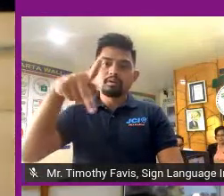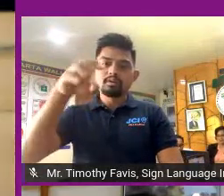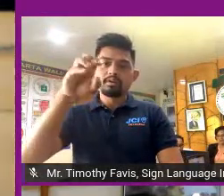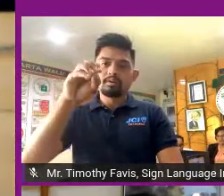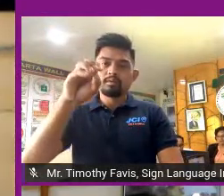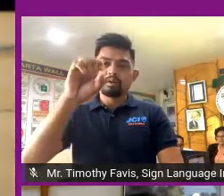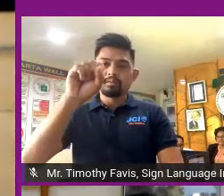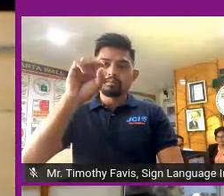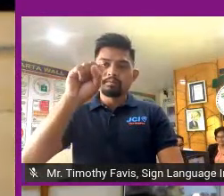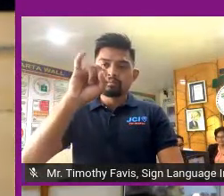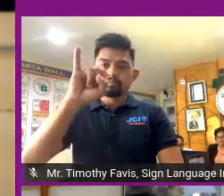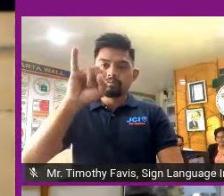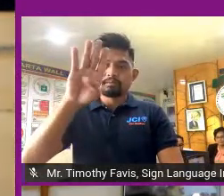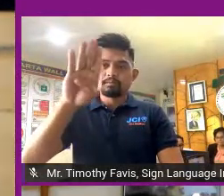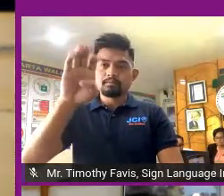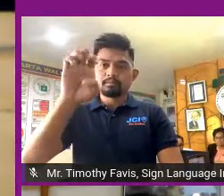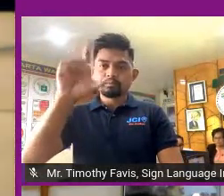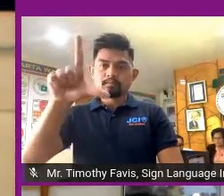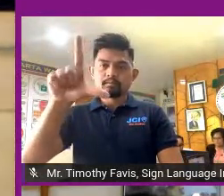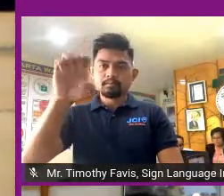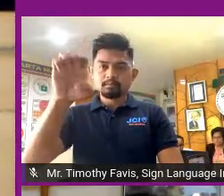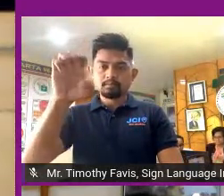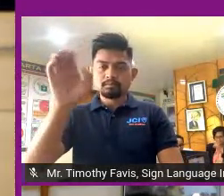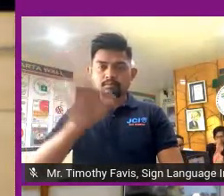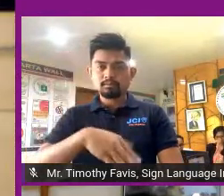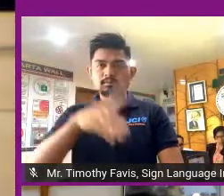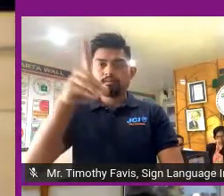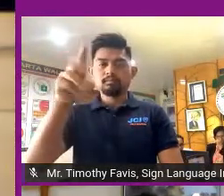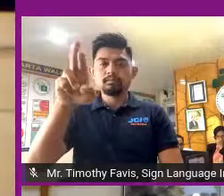the gender biases.